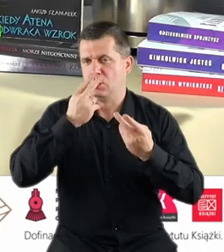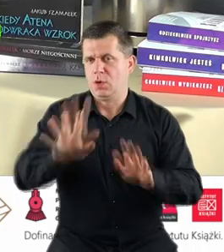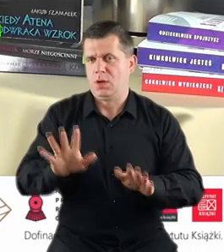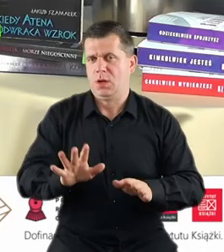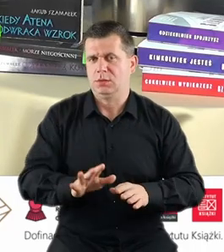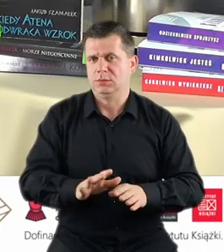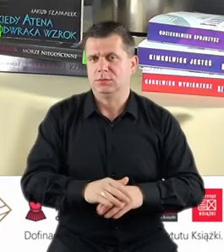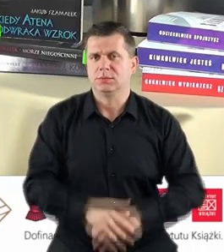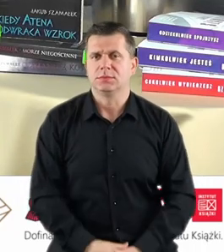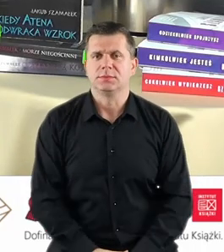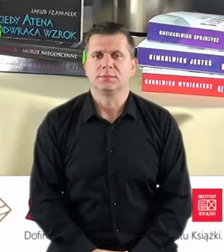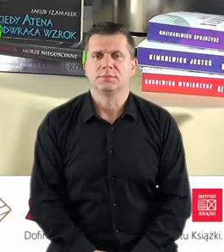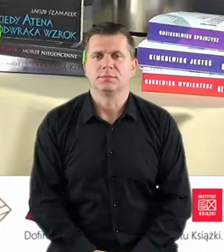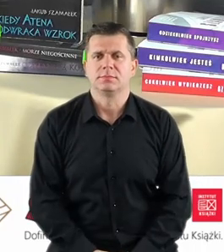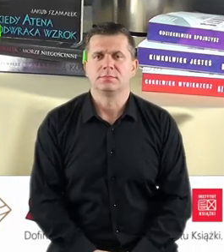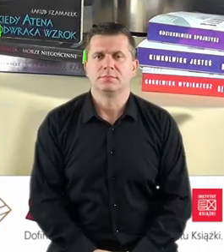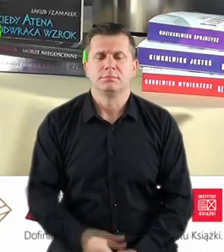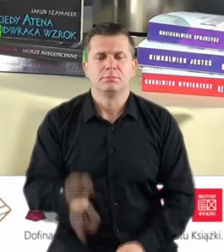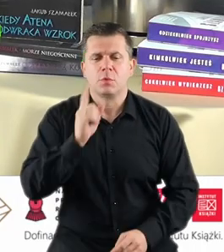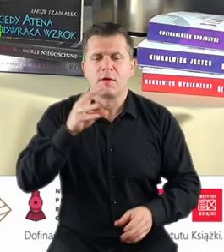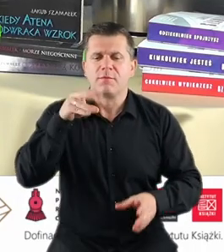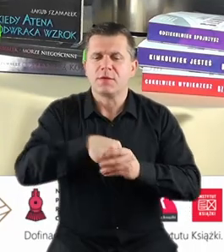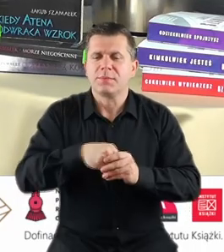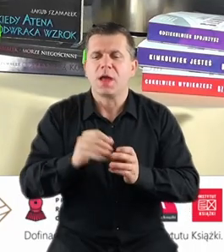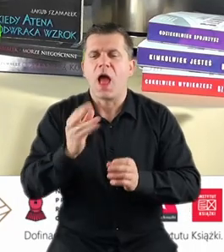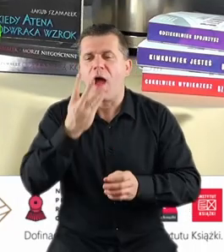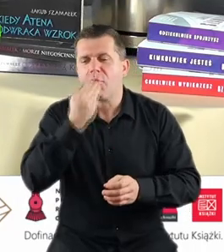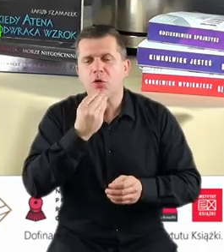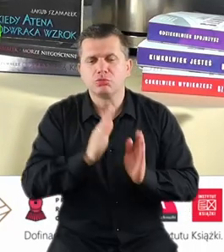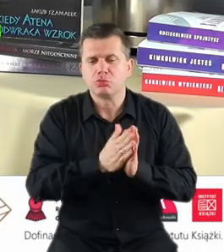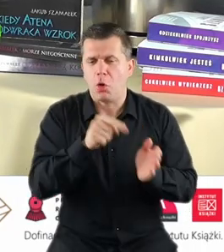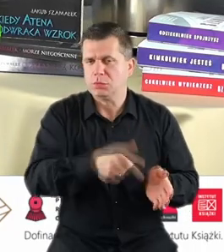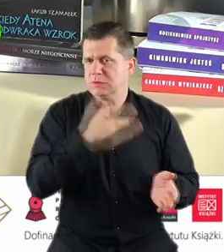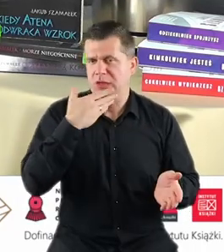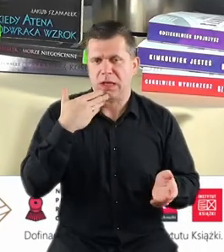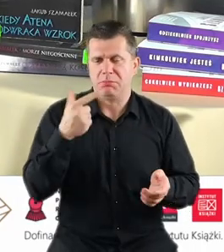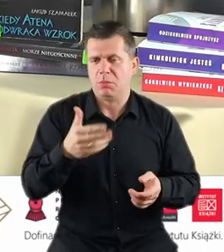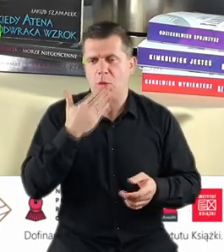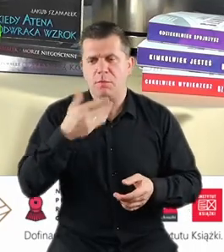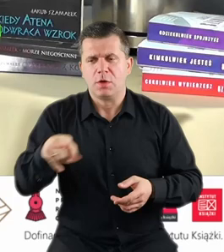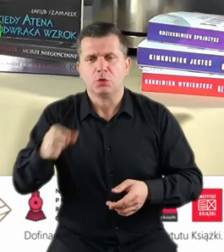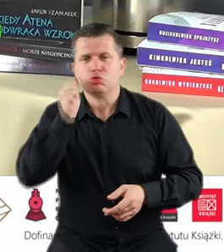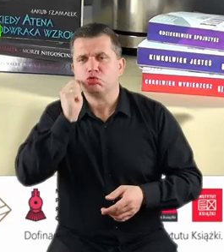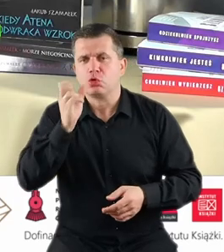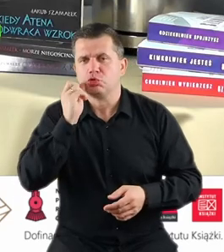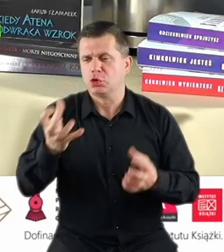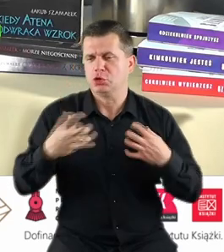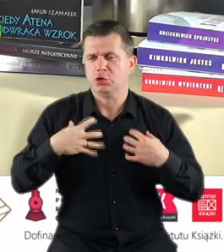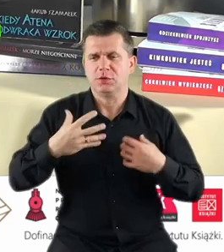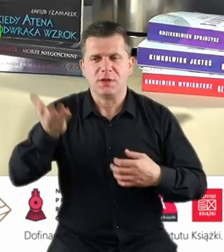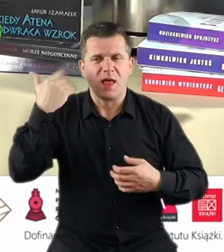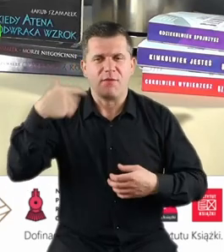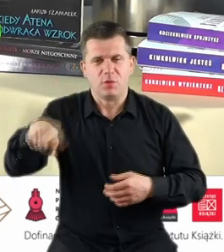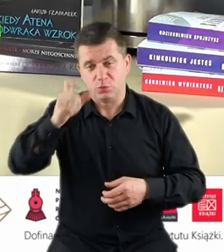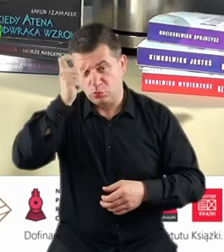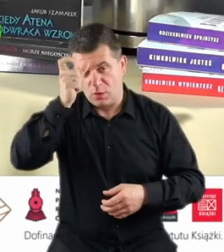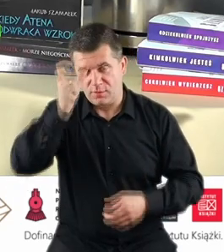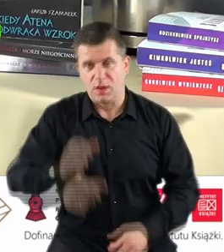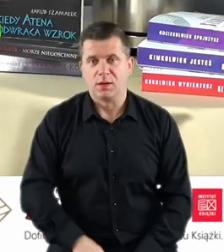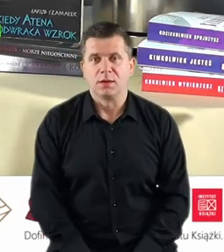trochę z takiej perspektywy nieobecnej w podręcznikach, takiej perspektywy codzienności życia prostego człowieka.